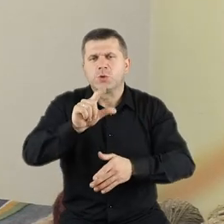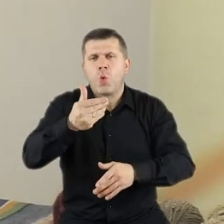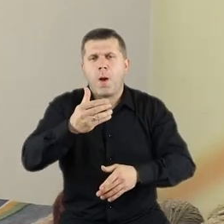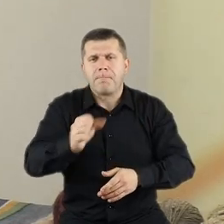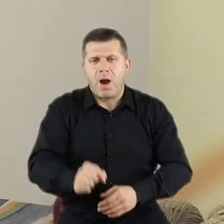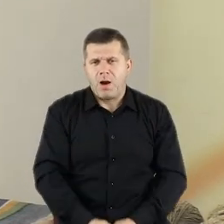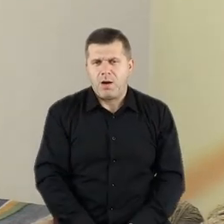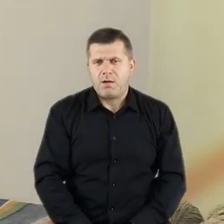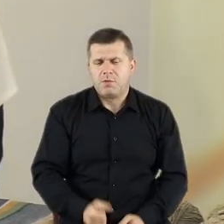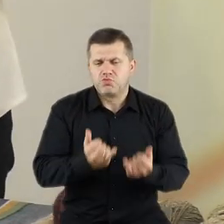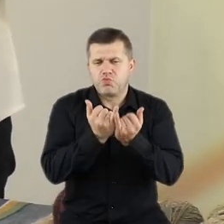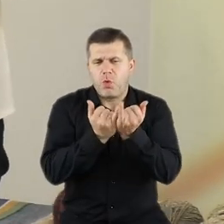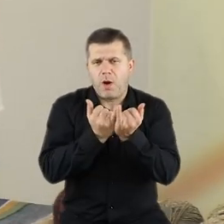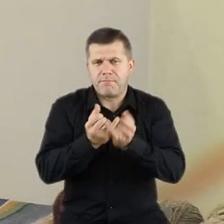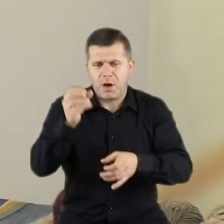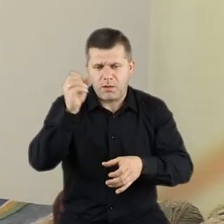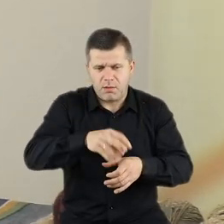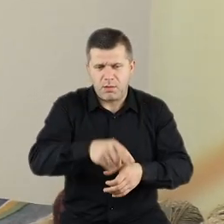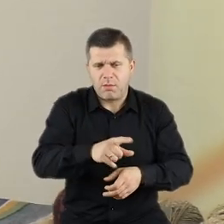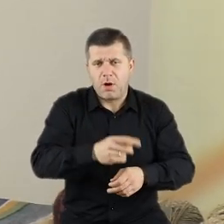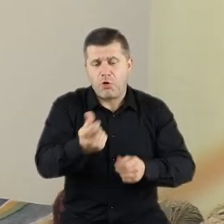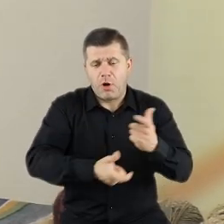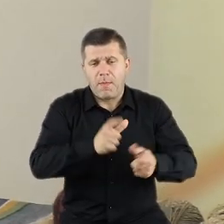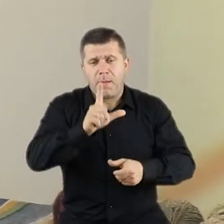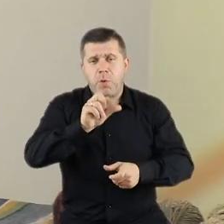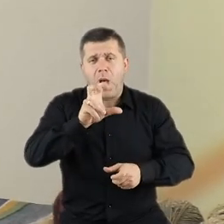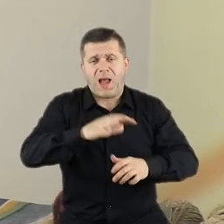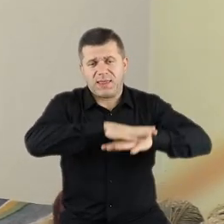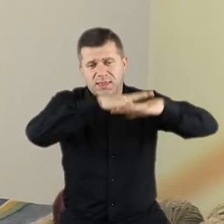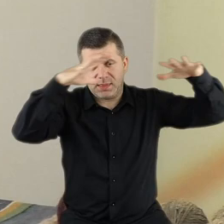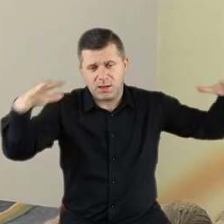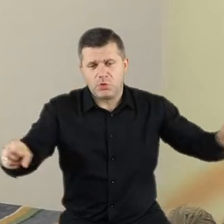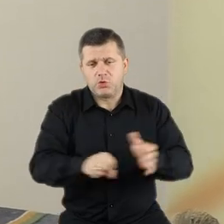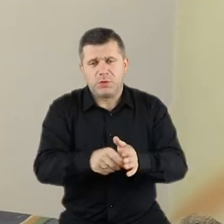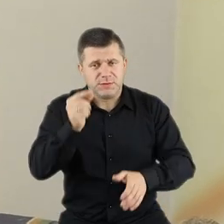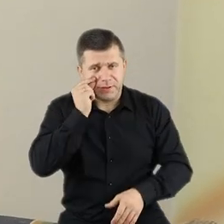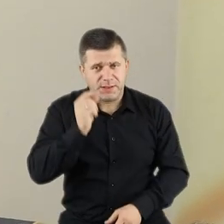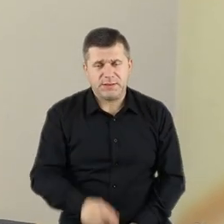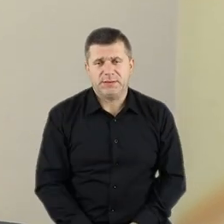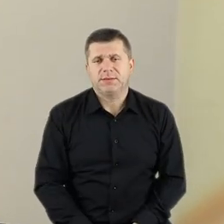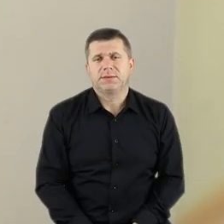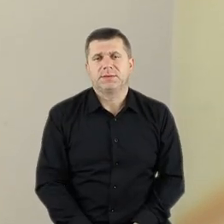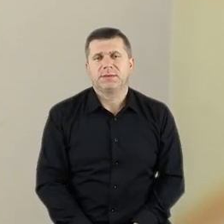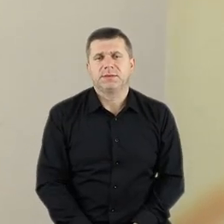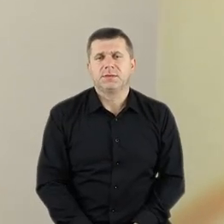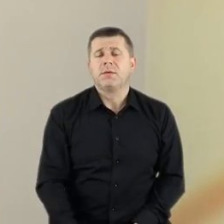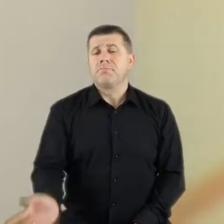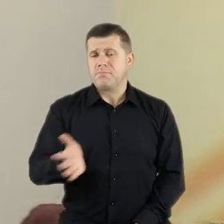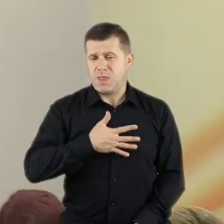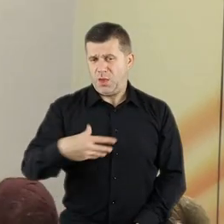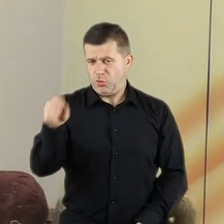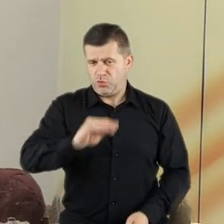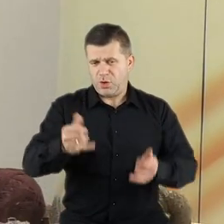na to kładło się tą płachtę do spania No i miałam jeszcze takie rzeczy